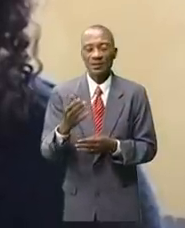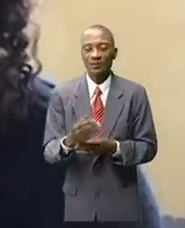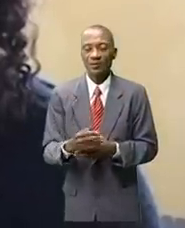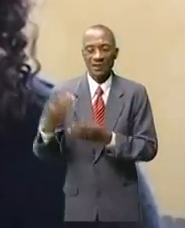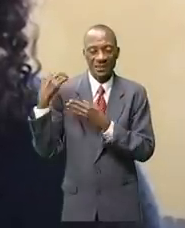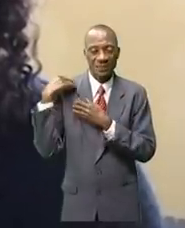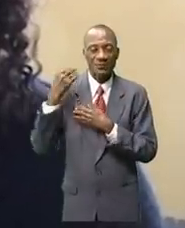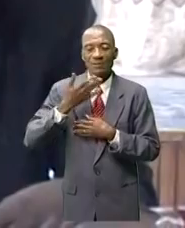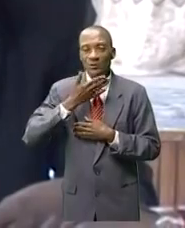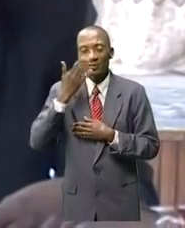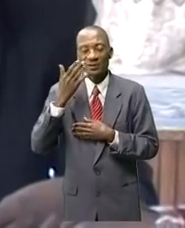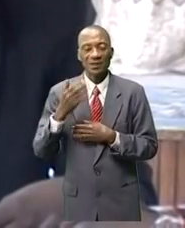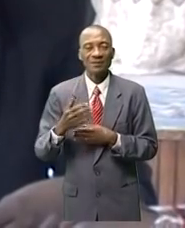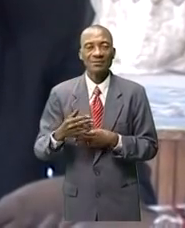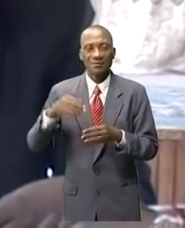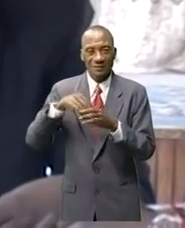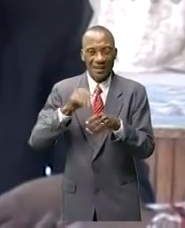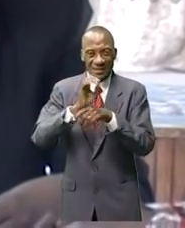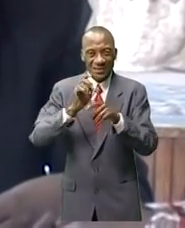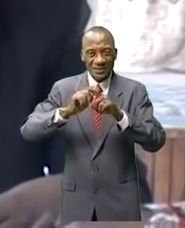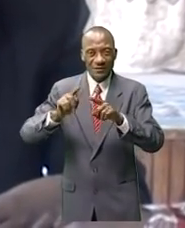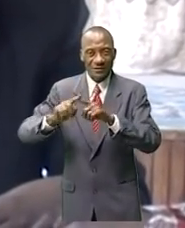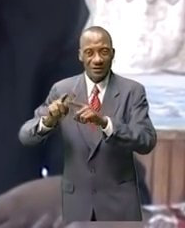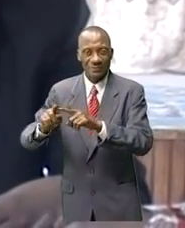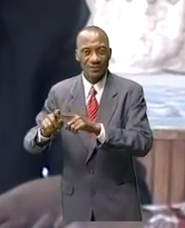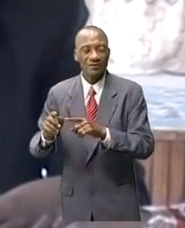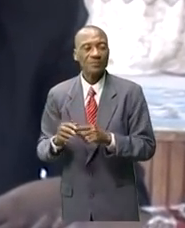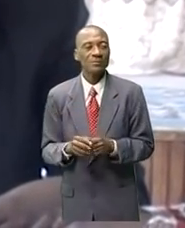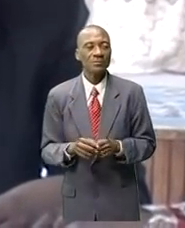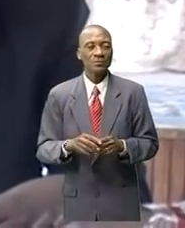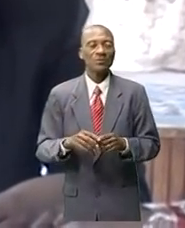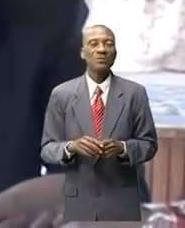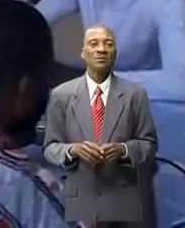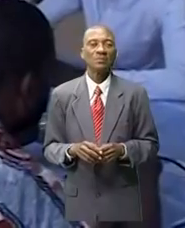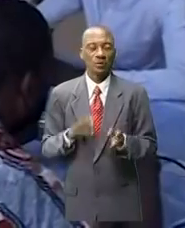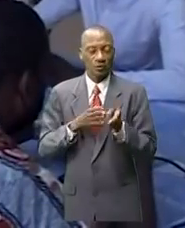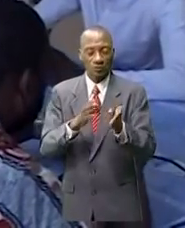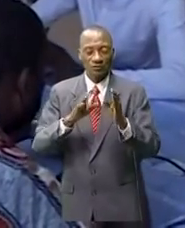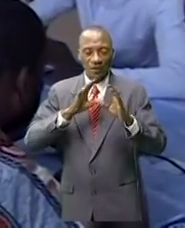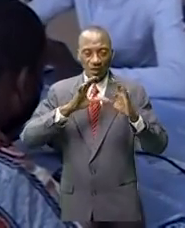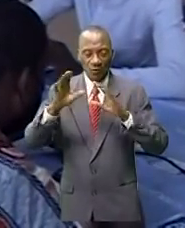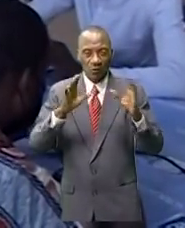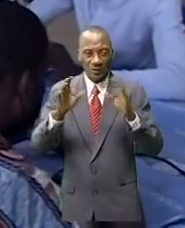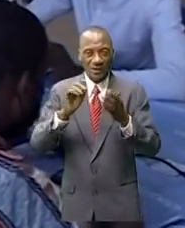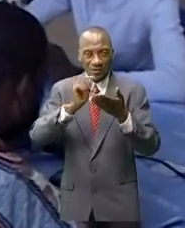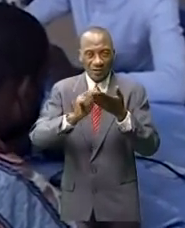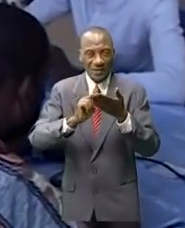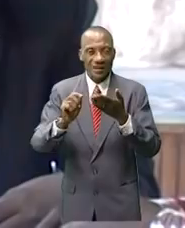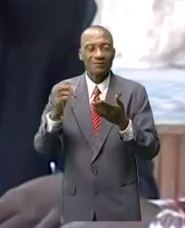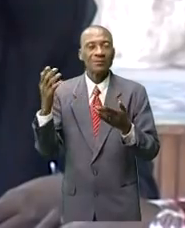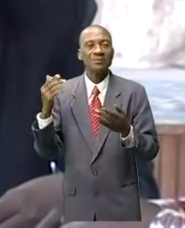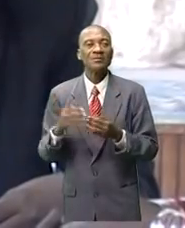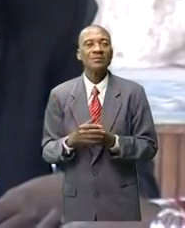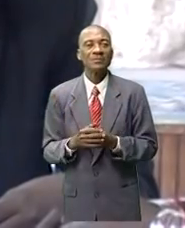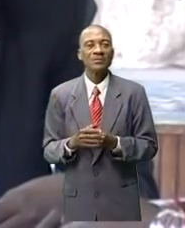confessions religieuses d'avoir initié et signé les communiqués conjoints pour dénoncer les pressions